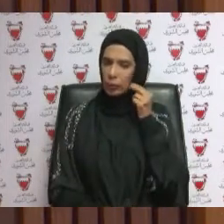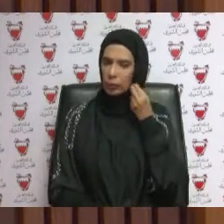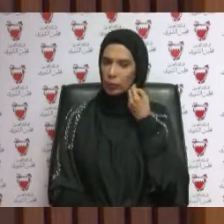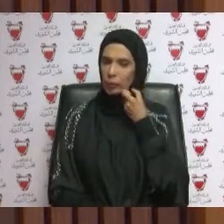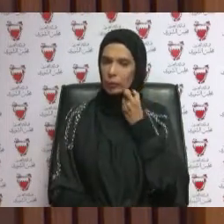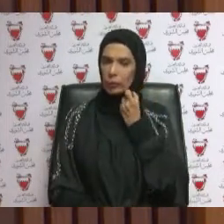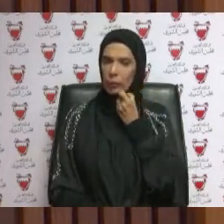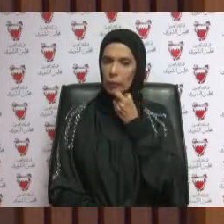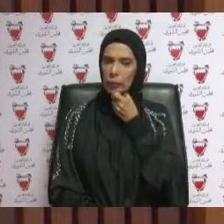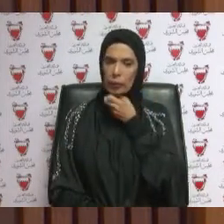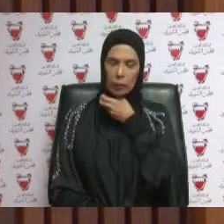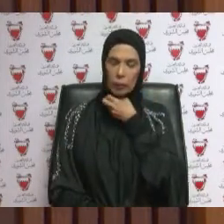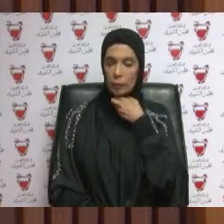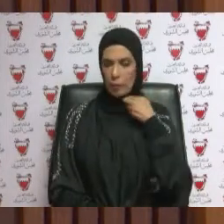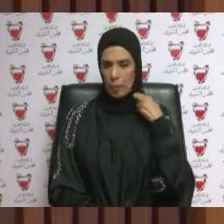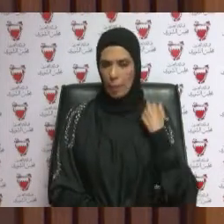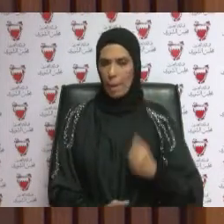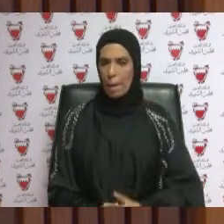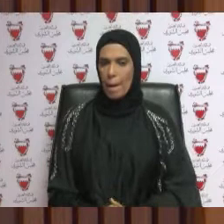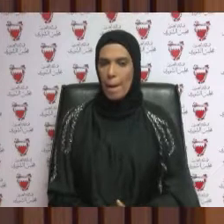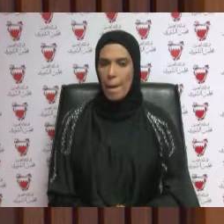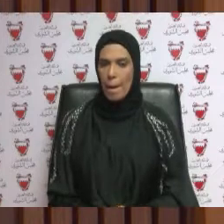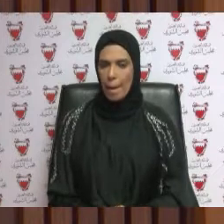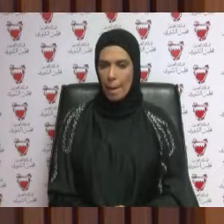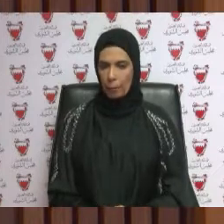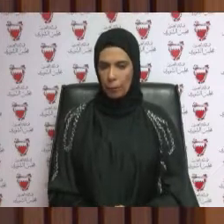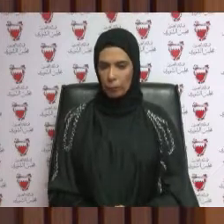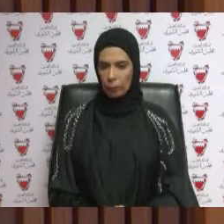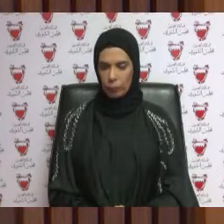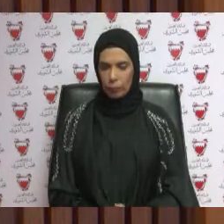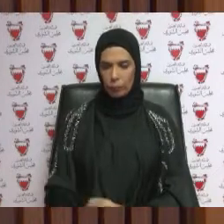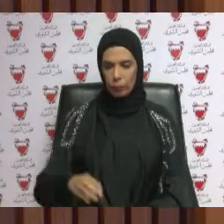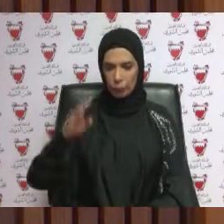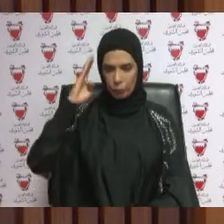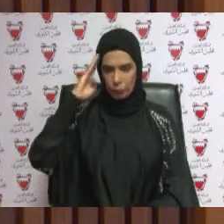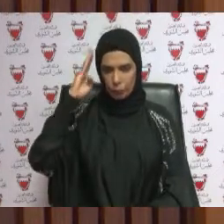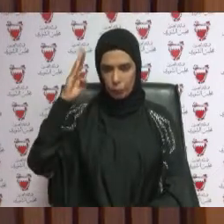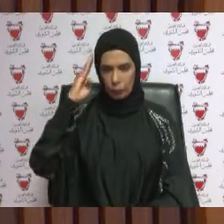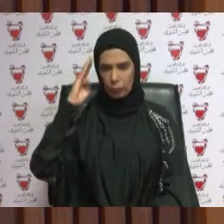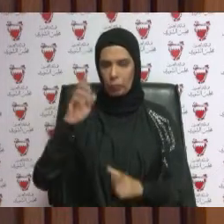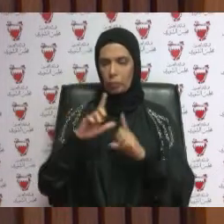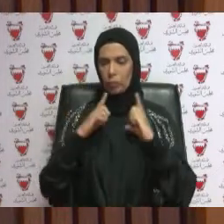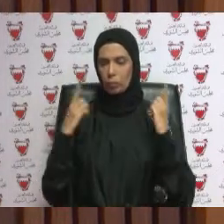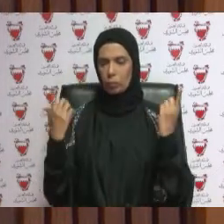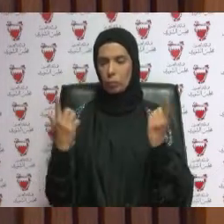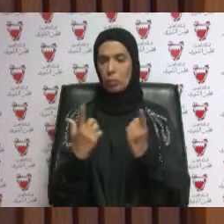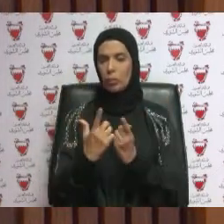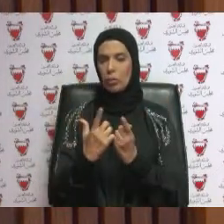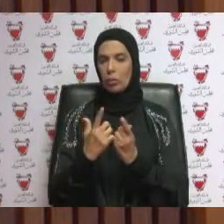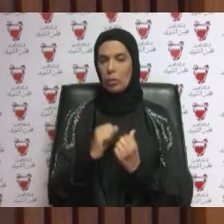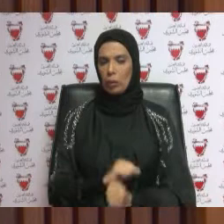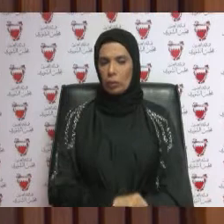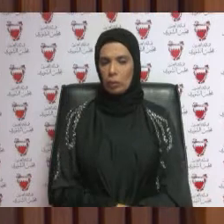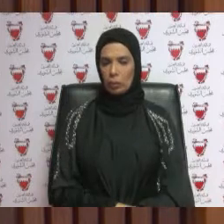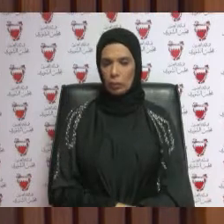للجنة. سيد الرئيس، بداية أود أن أتقدم بالشكر الجزيل والامتنان إلى صاحب